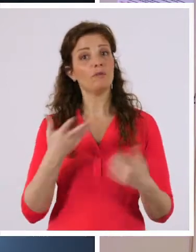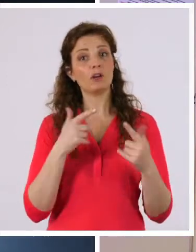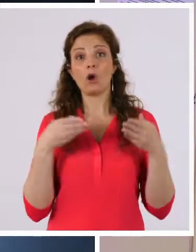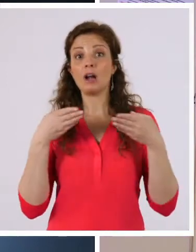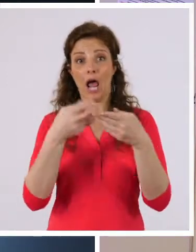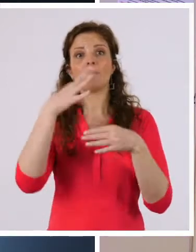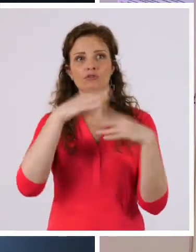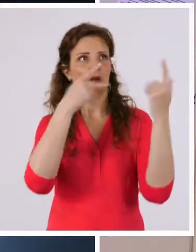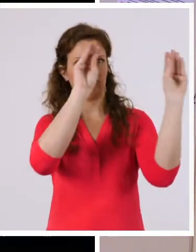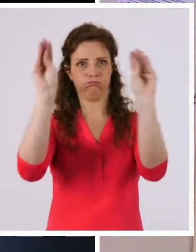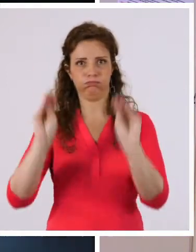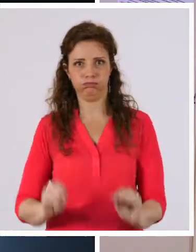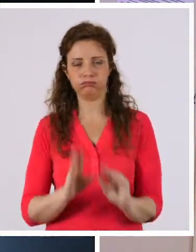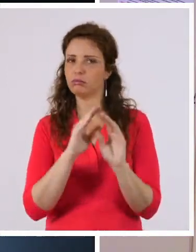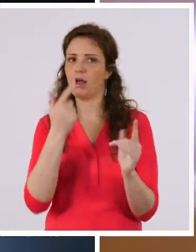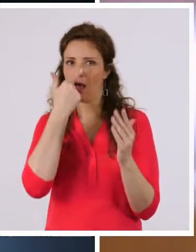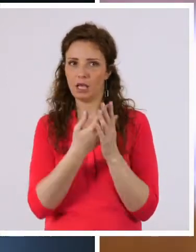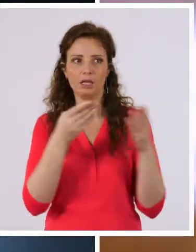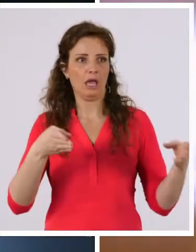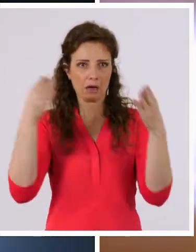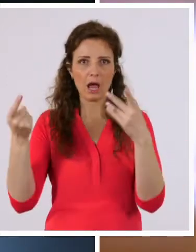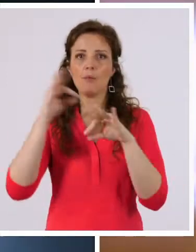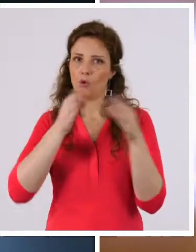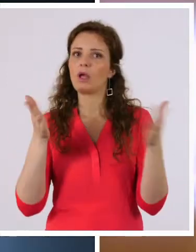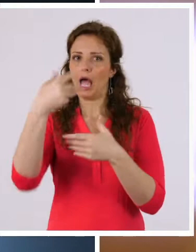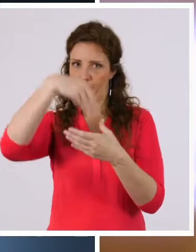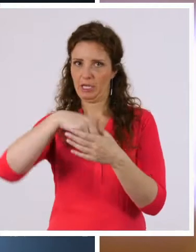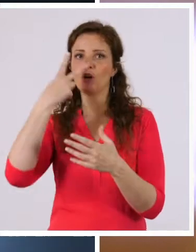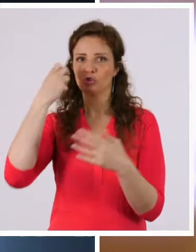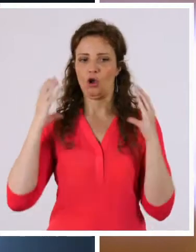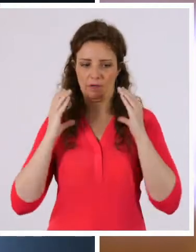depositi ubicati nei punti di riunione della nave e nelle cabine.